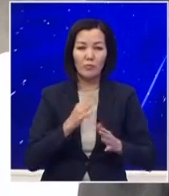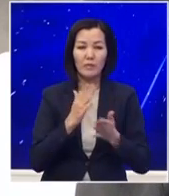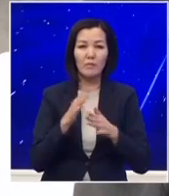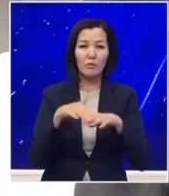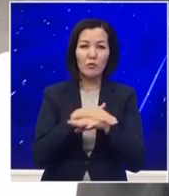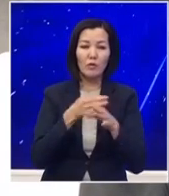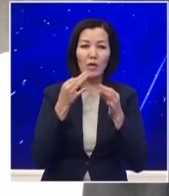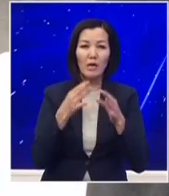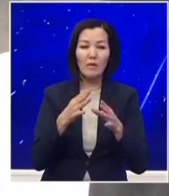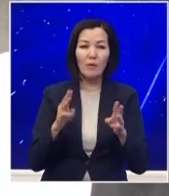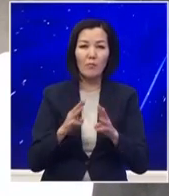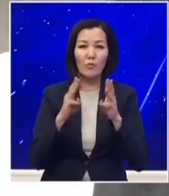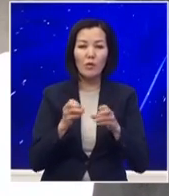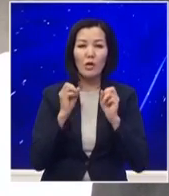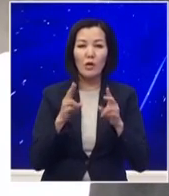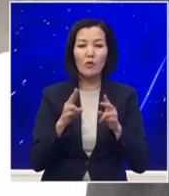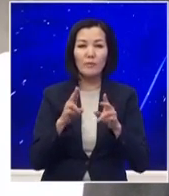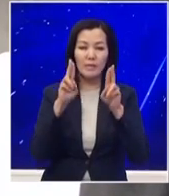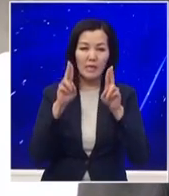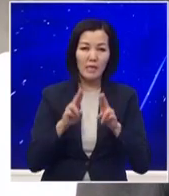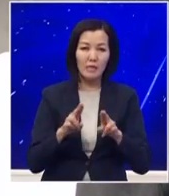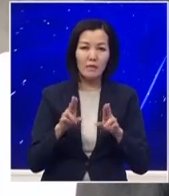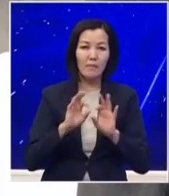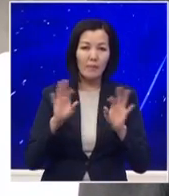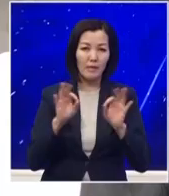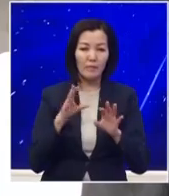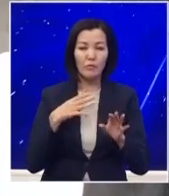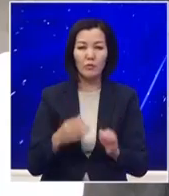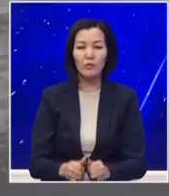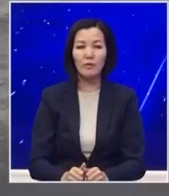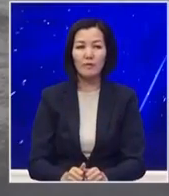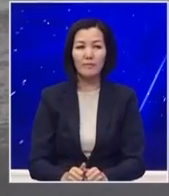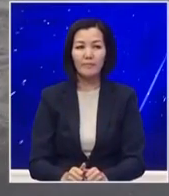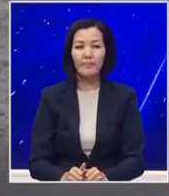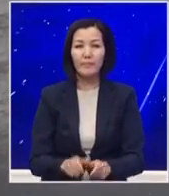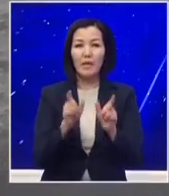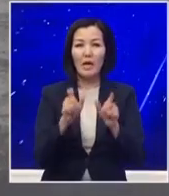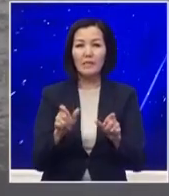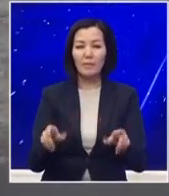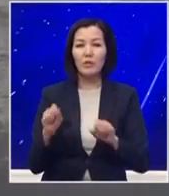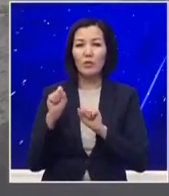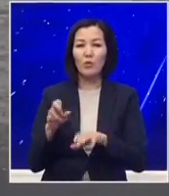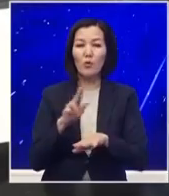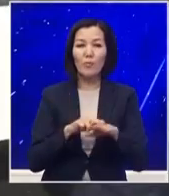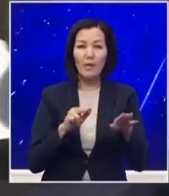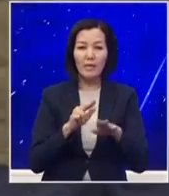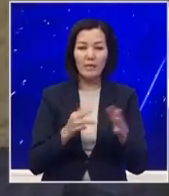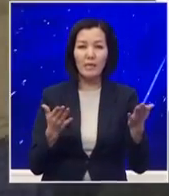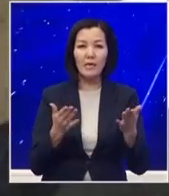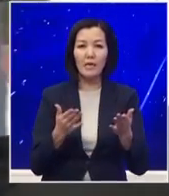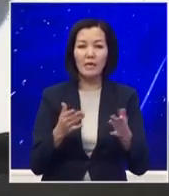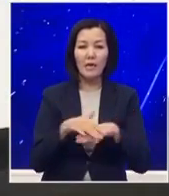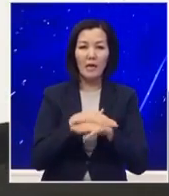Тұрғындарға қарапайым өрт қауіпсіздігі ережелері туралы баяндап тұрамыз. Азаматтық қорғау офицерлері халықты неғұрлым